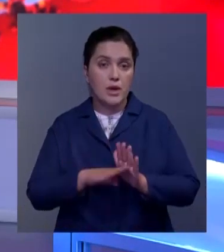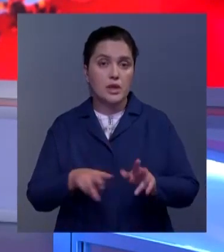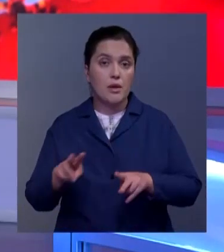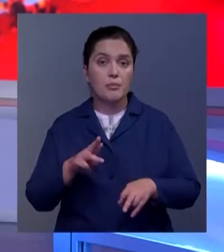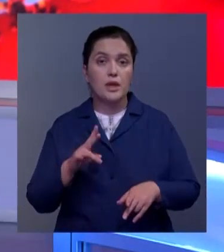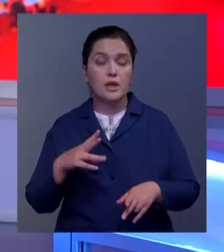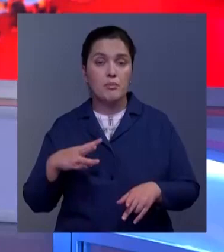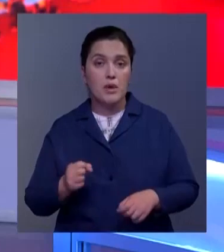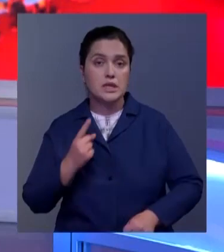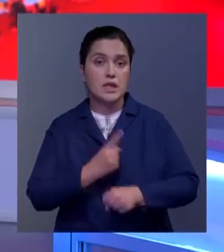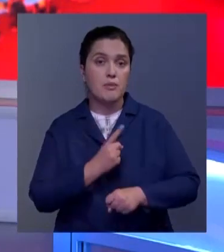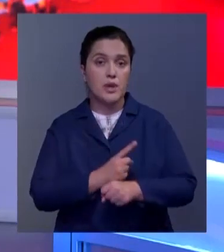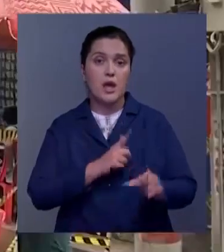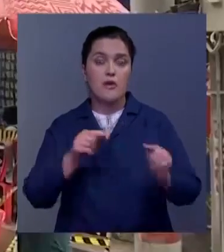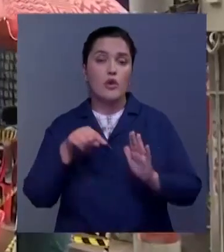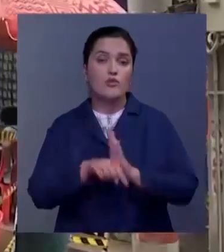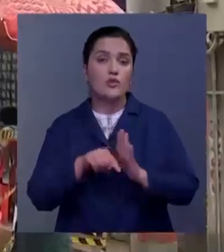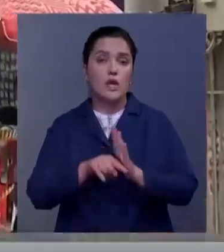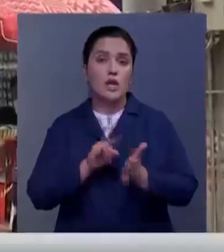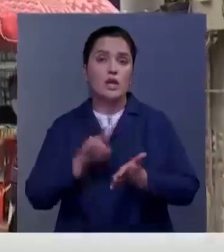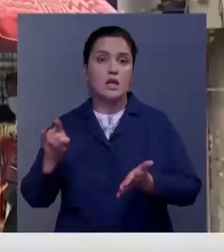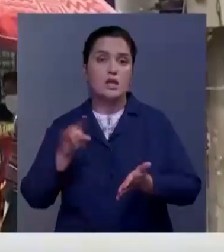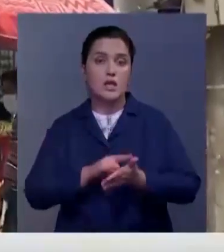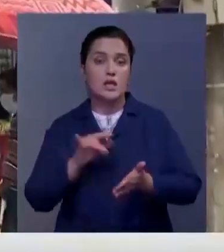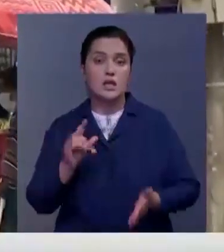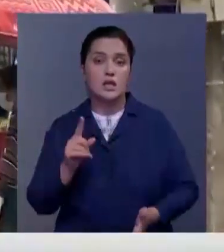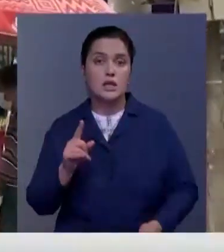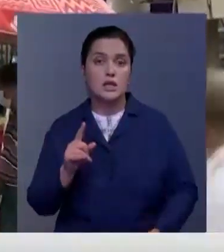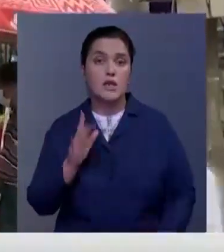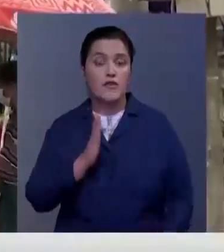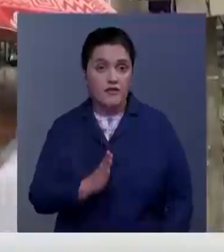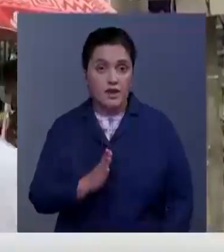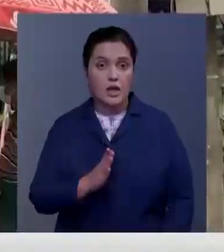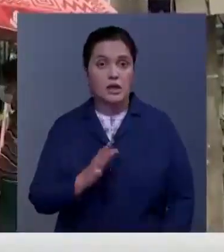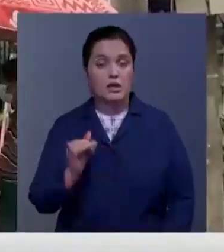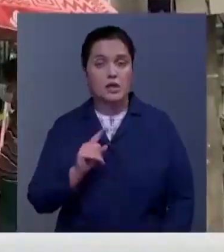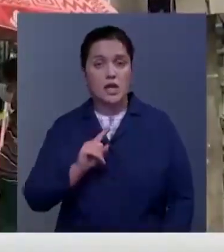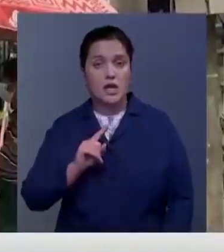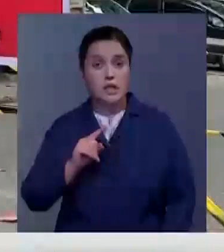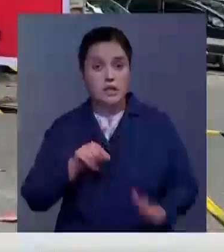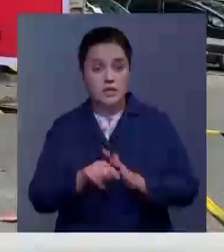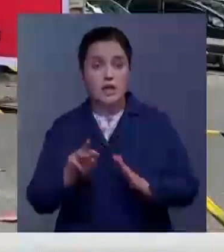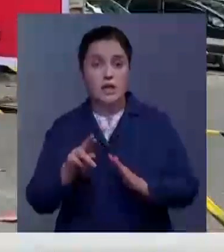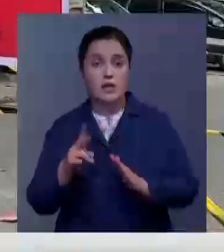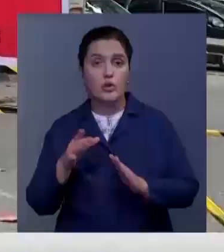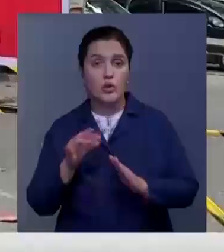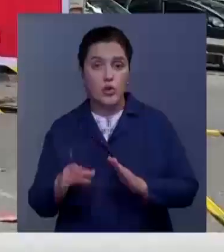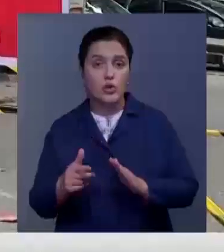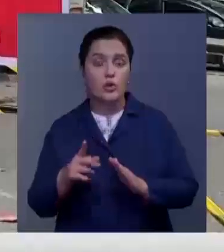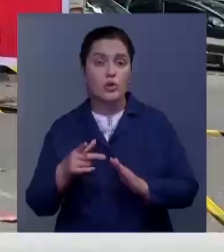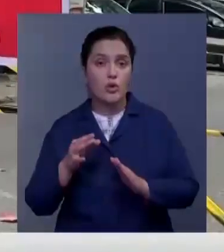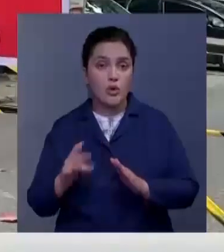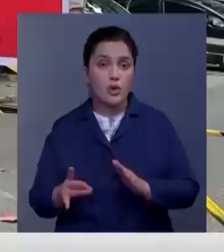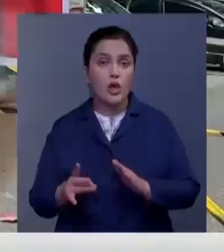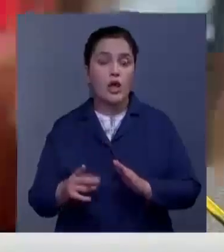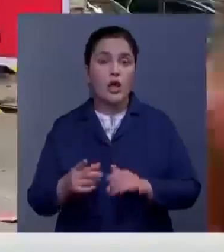контроль, в Мьянме запретили поездки и внутренние рейсы в и из Янгона, главного транзитного пункта